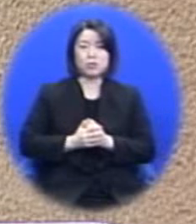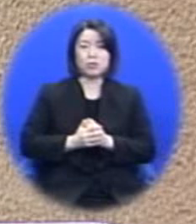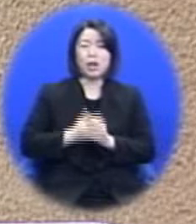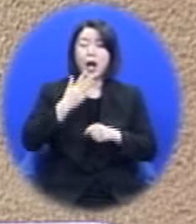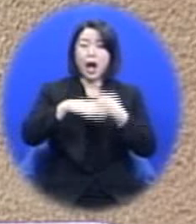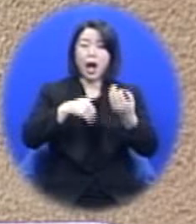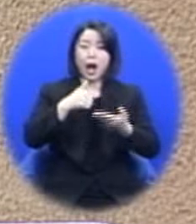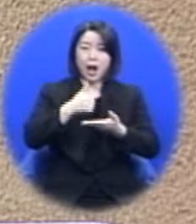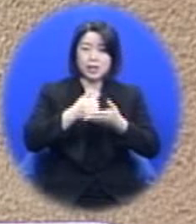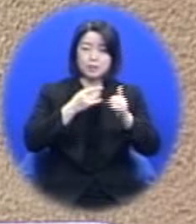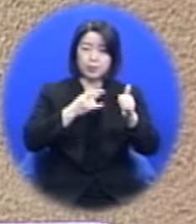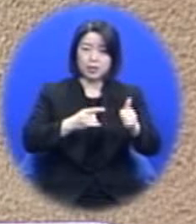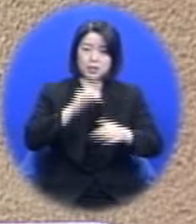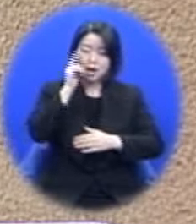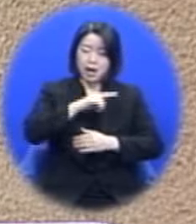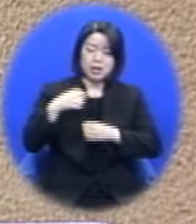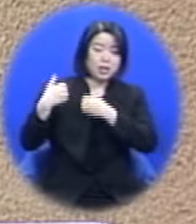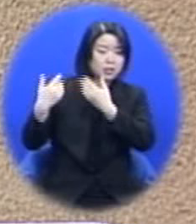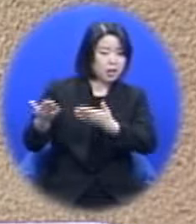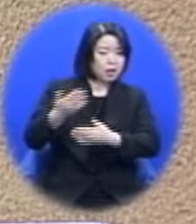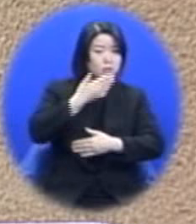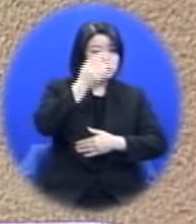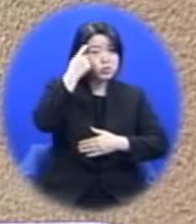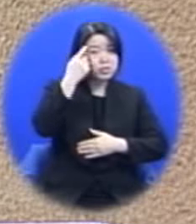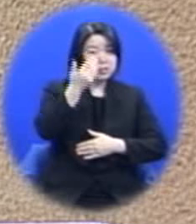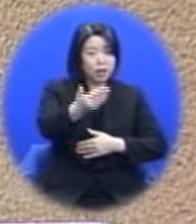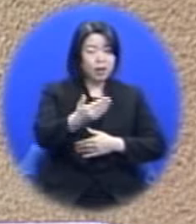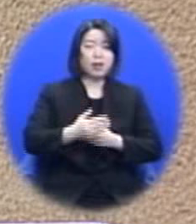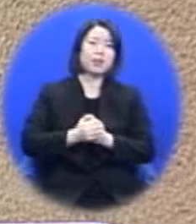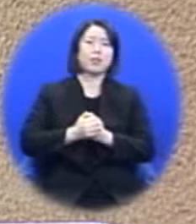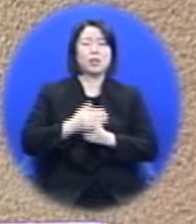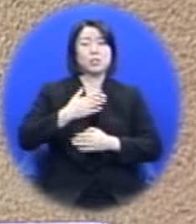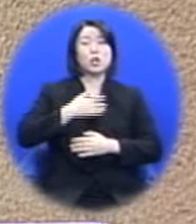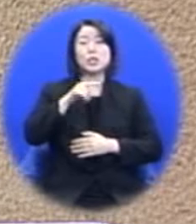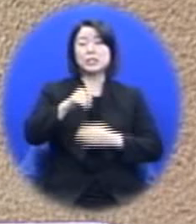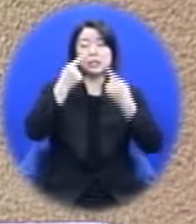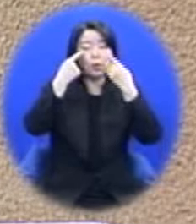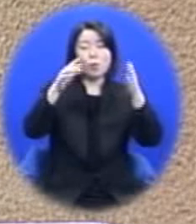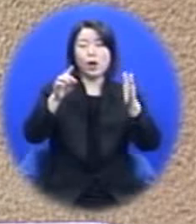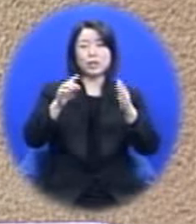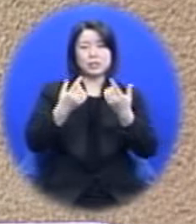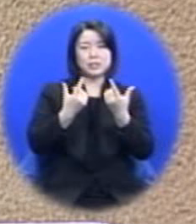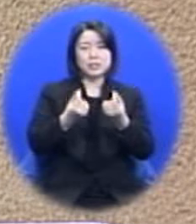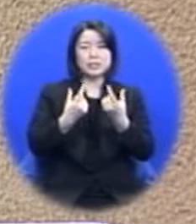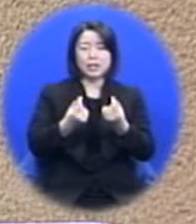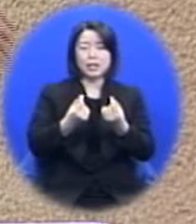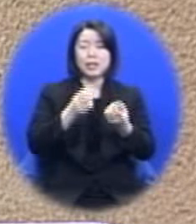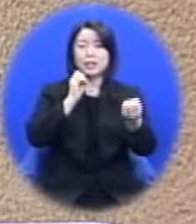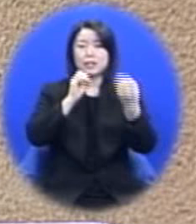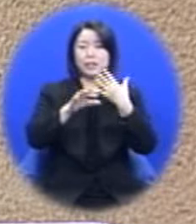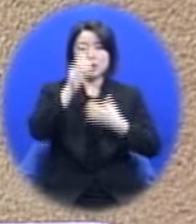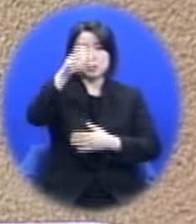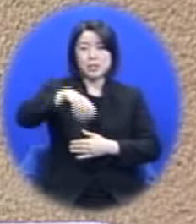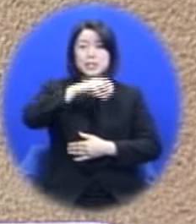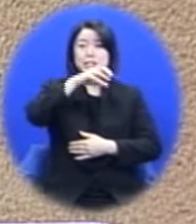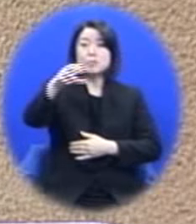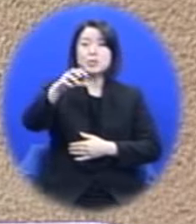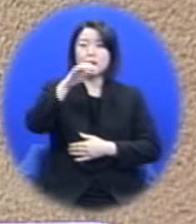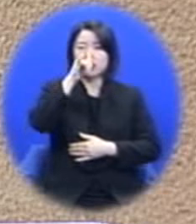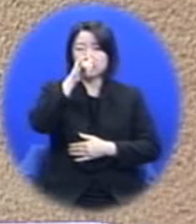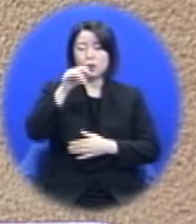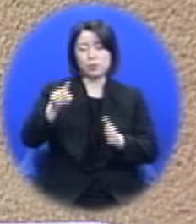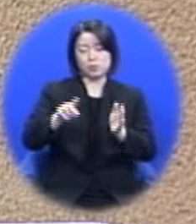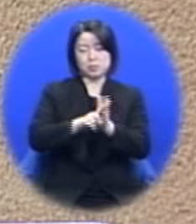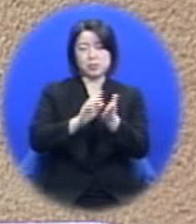하나님께서 악을 그냥 내버려 두실 수 있을까? 저는 그 확실한 대답이 십자가에 있다고